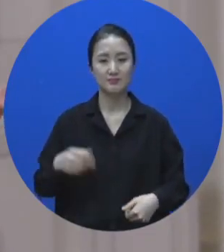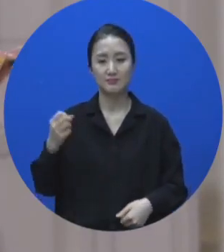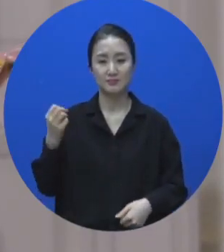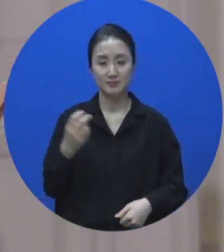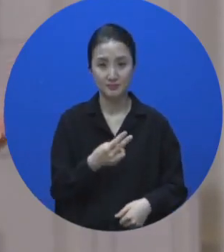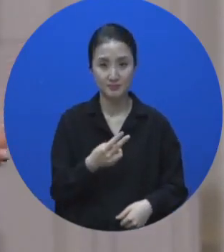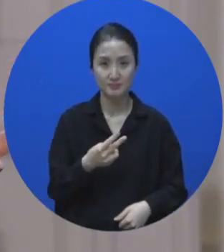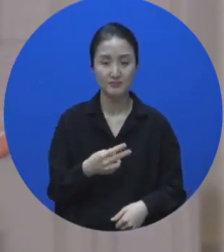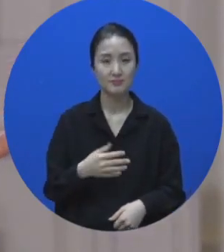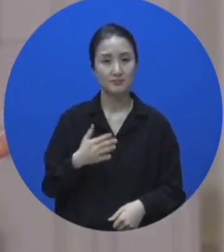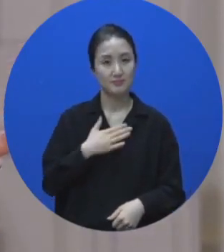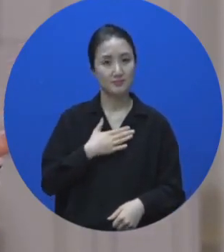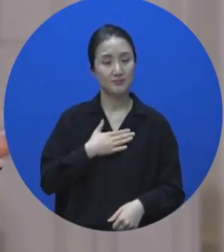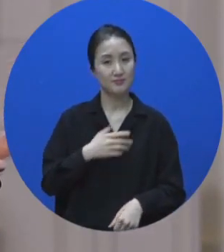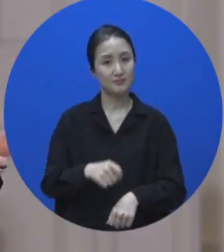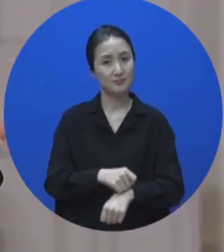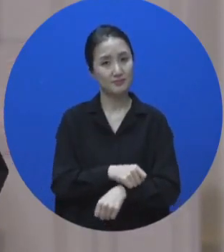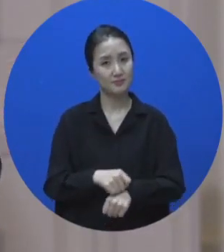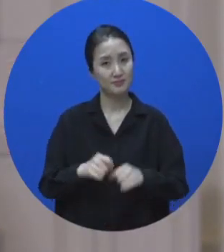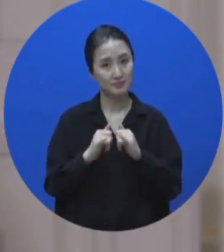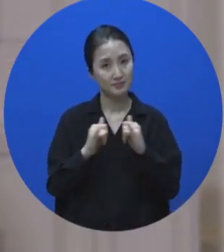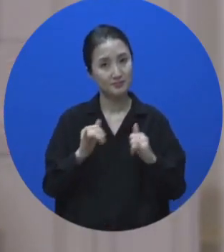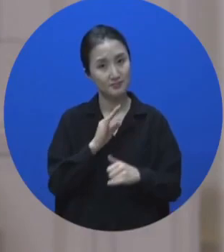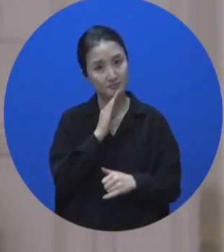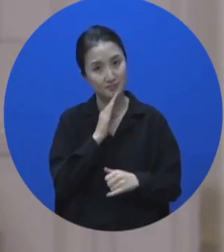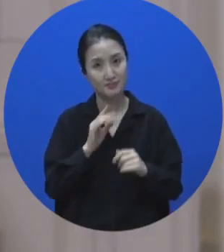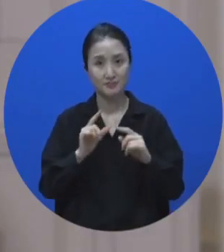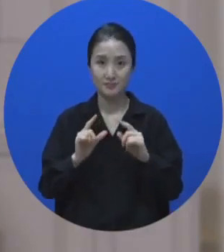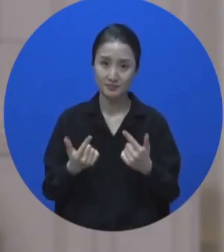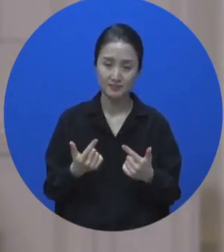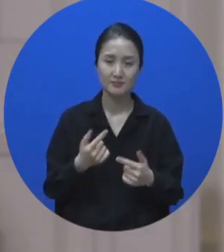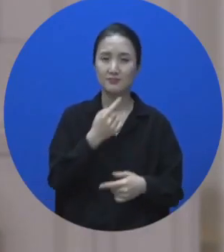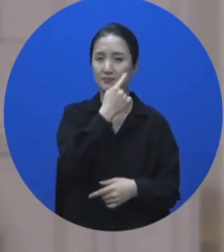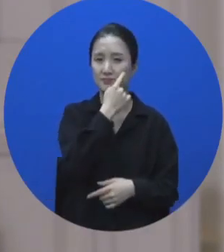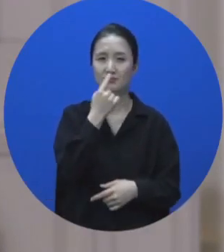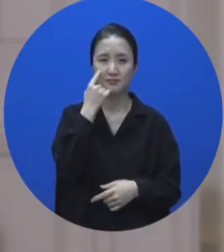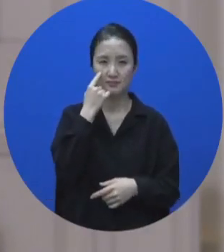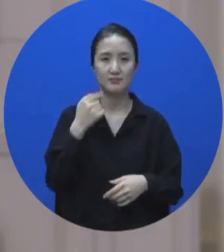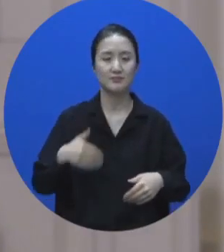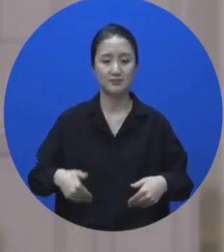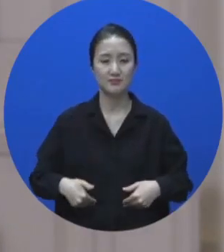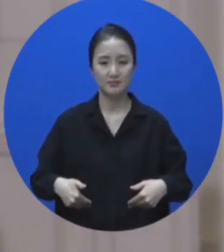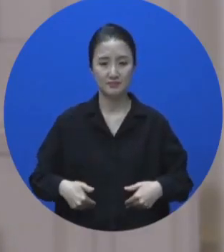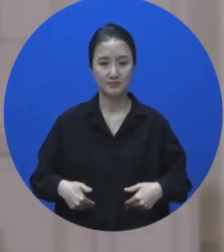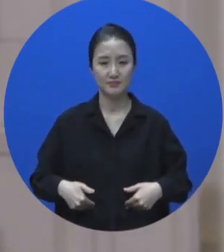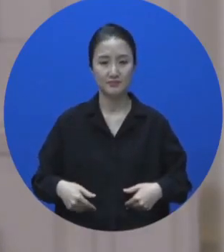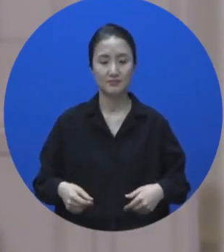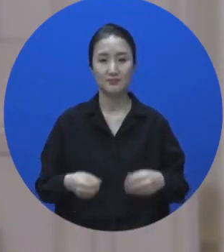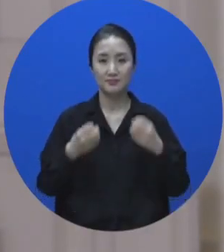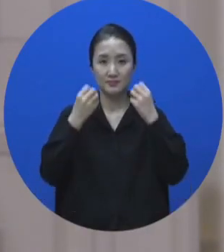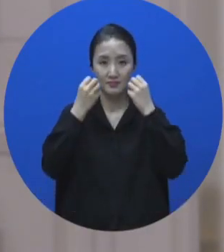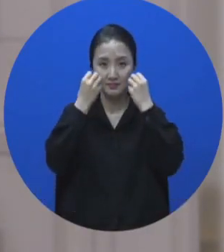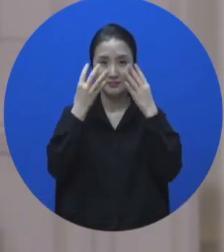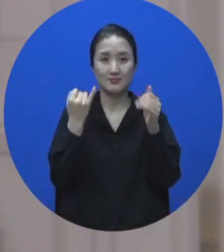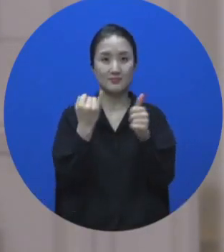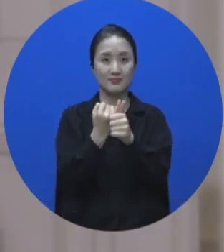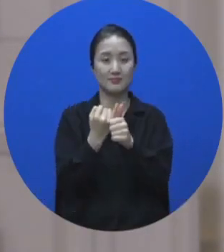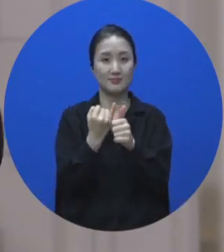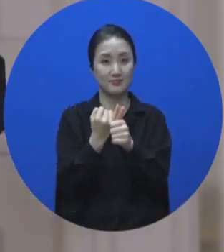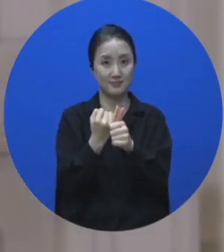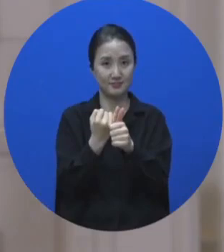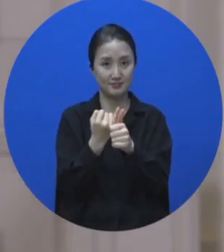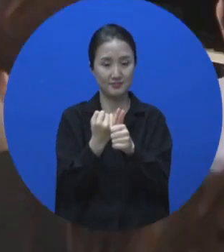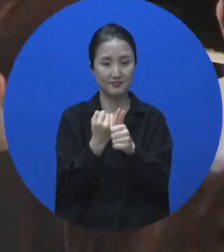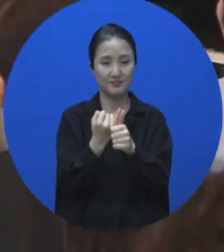말했듯이 특별한 사람인지 아닌지를 판단해야 돼요 이제부터 자신이 특별한 지 안 한지 한 번 따자 보겠는데